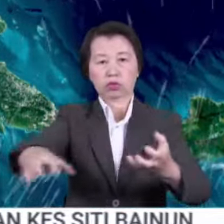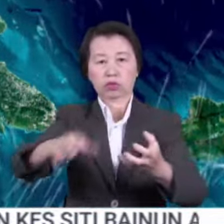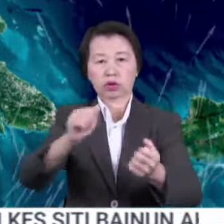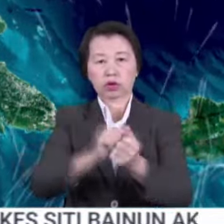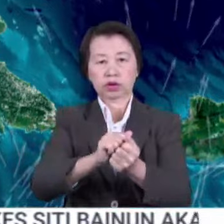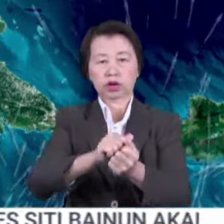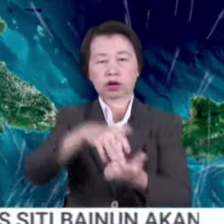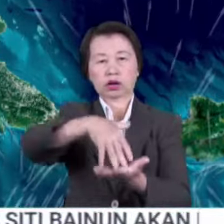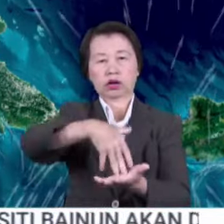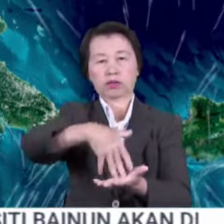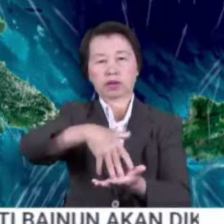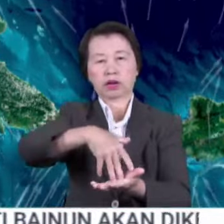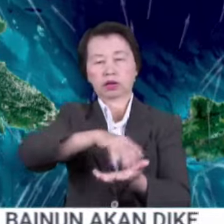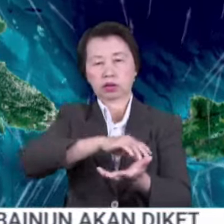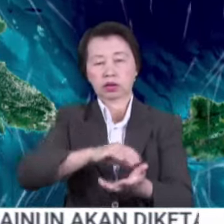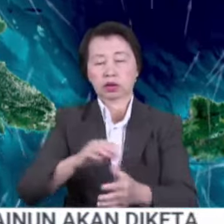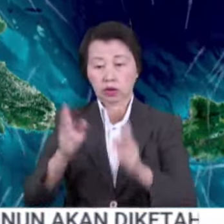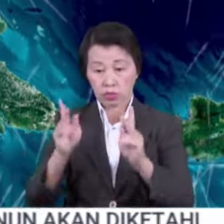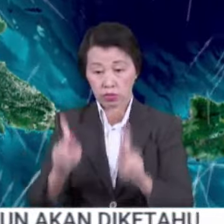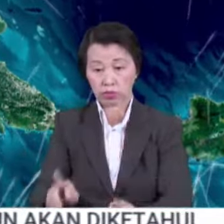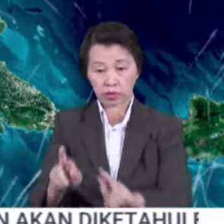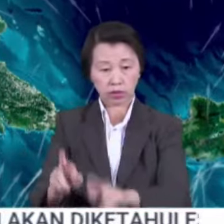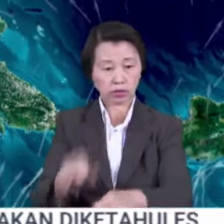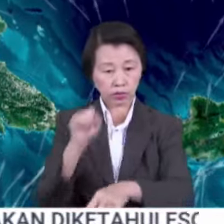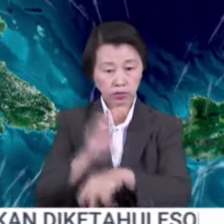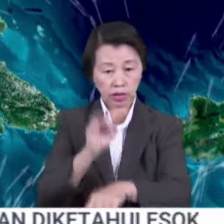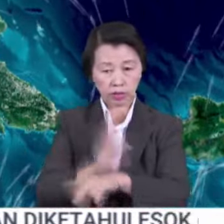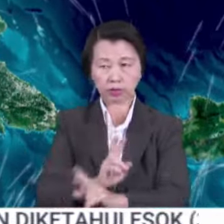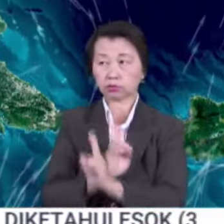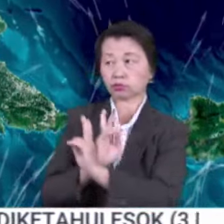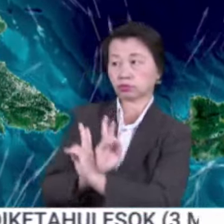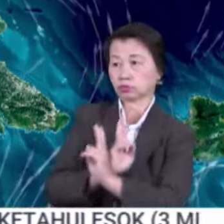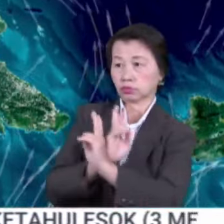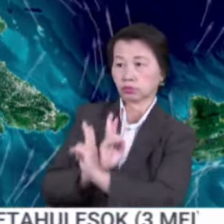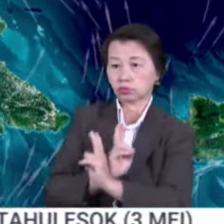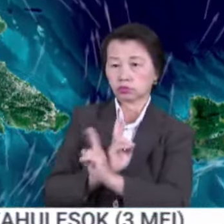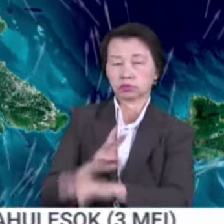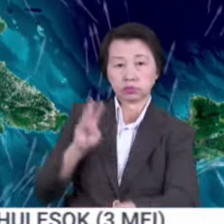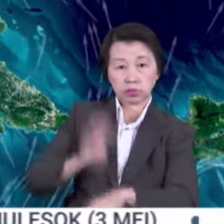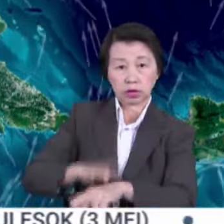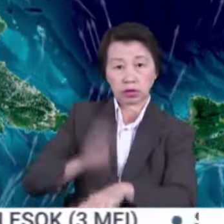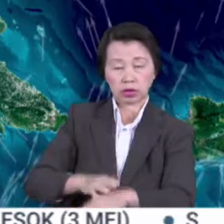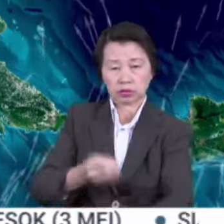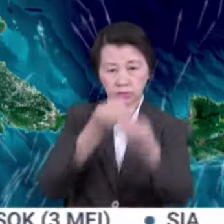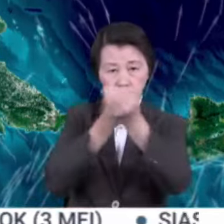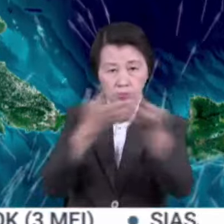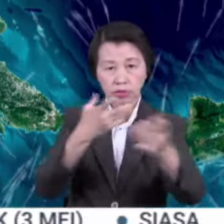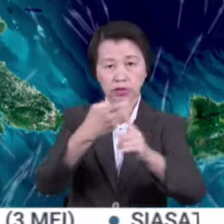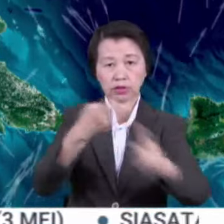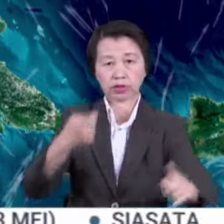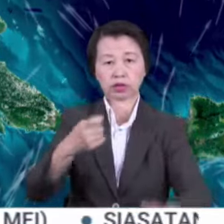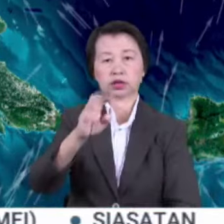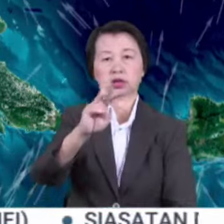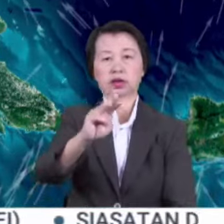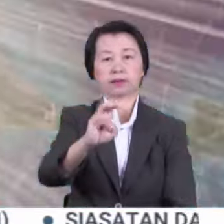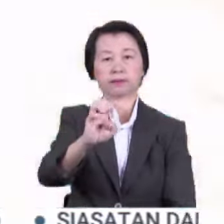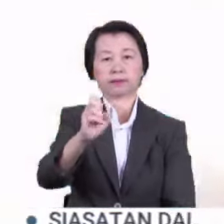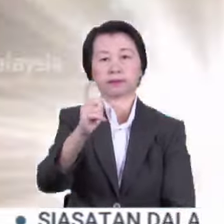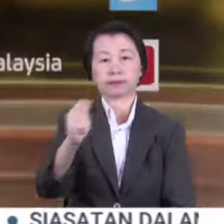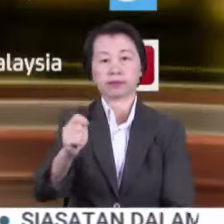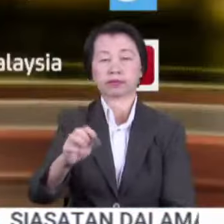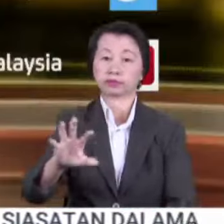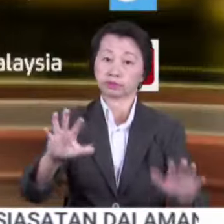yang tidak Kukuh orang-orang dinaikkan supaya berwaspada dan peka dengan amarah dan info yang dikeluarkan oleh Malaysia